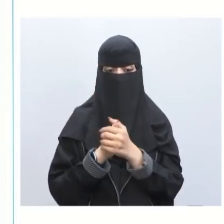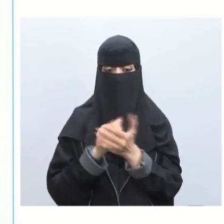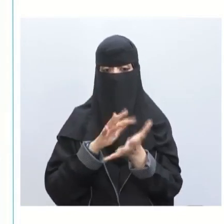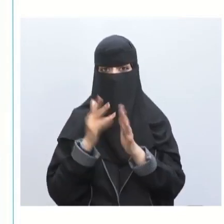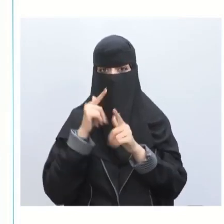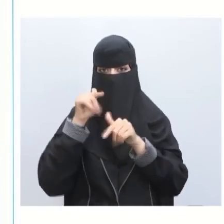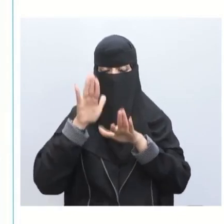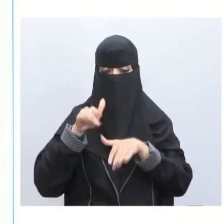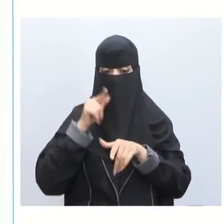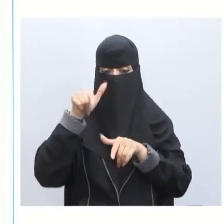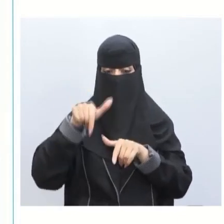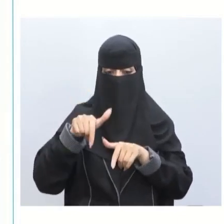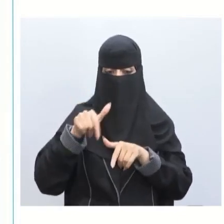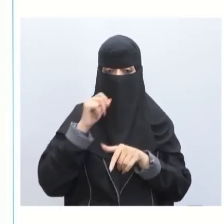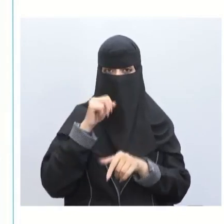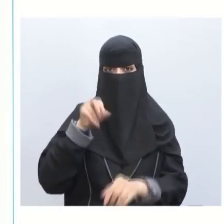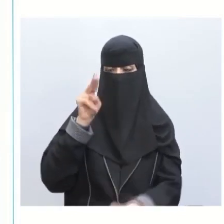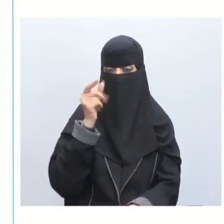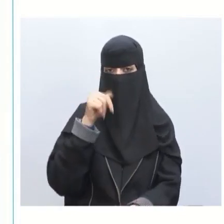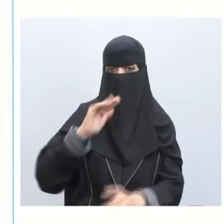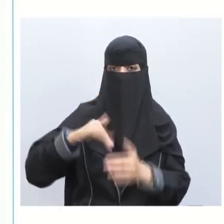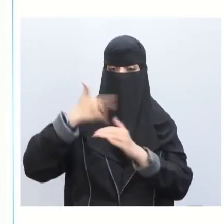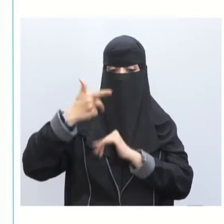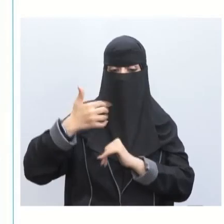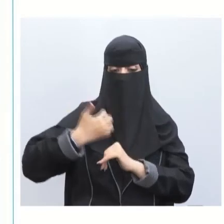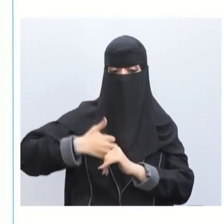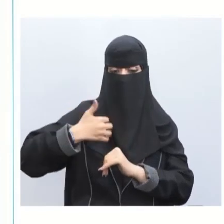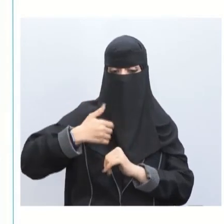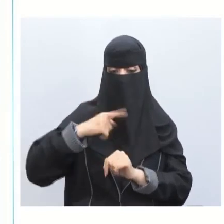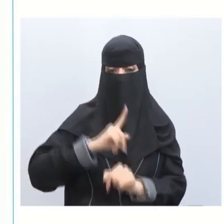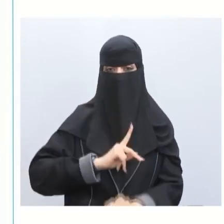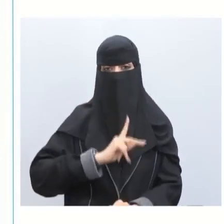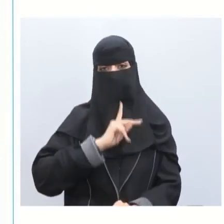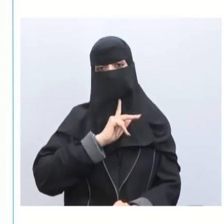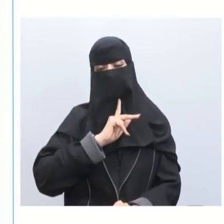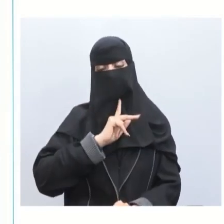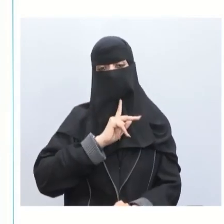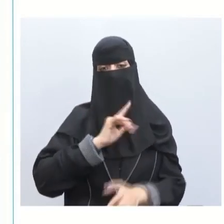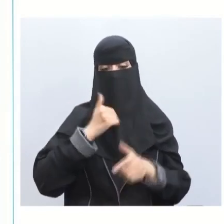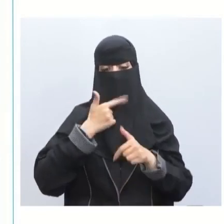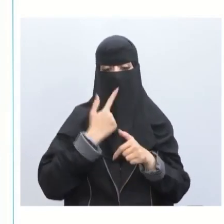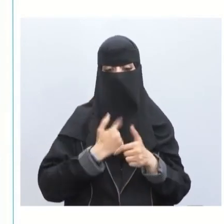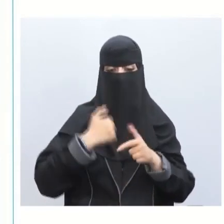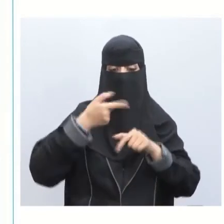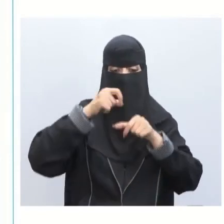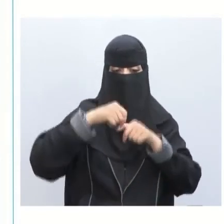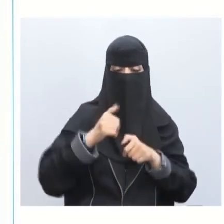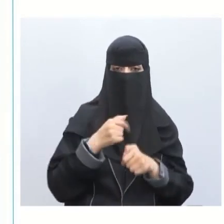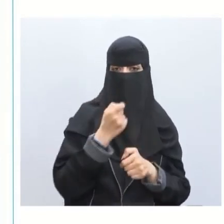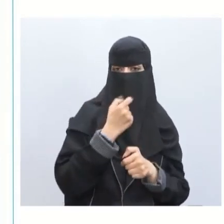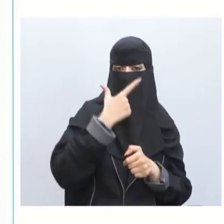التسليه يلجا البعض للتنمر نتيجه الاحساس بالملل